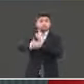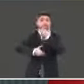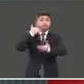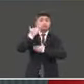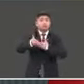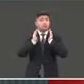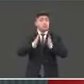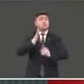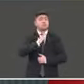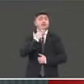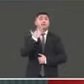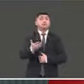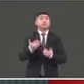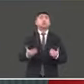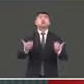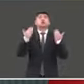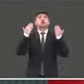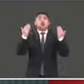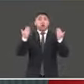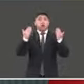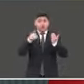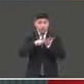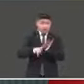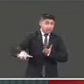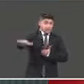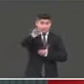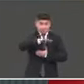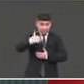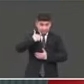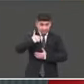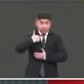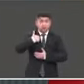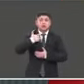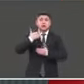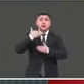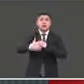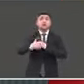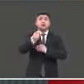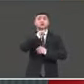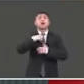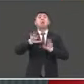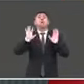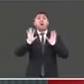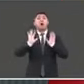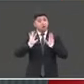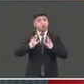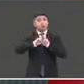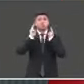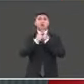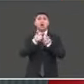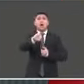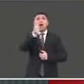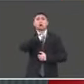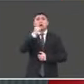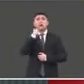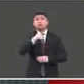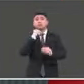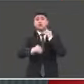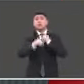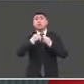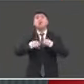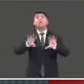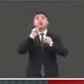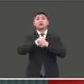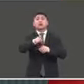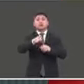sürdüreceğiz İnşallah hepimiz için çok geç olmadan Dünyamız dönülmez bir yola girip